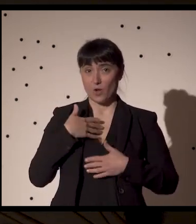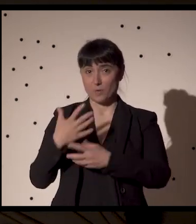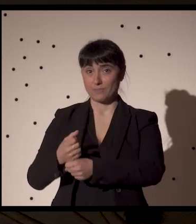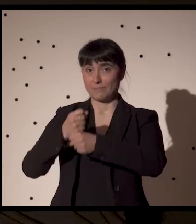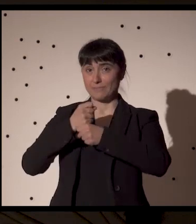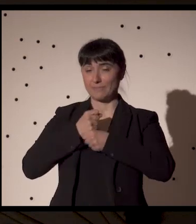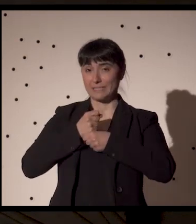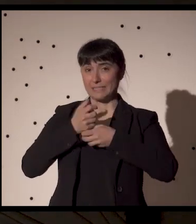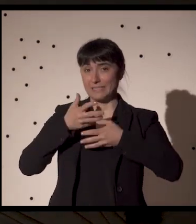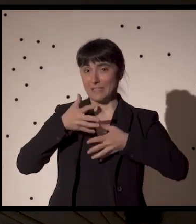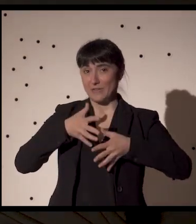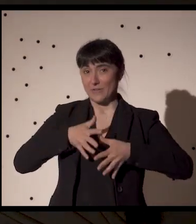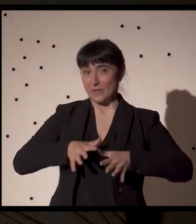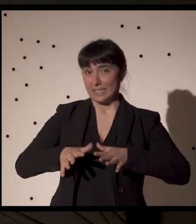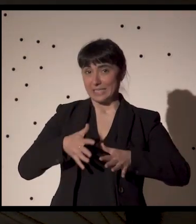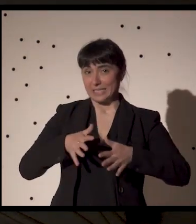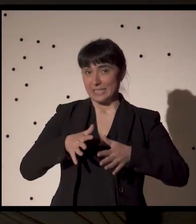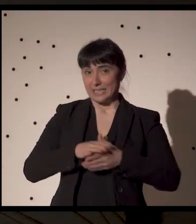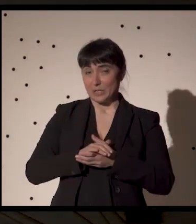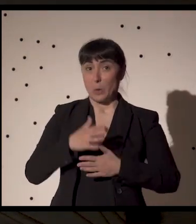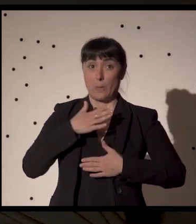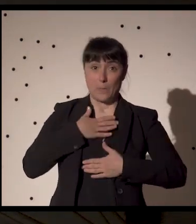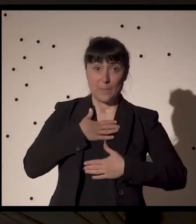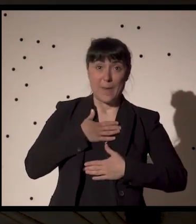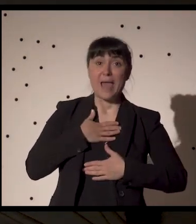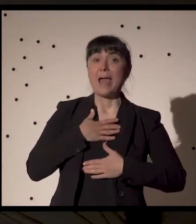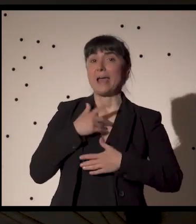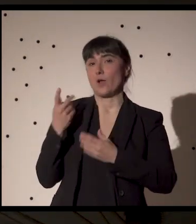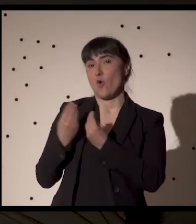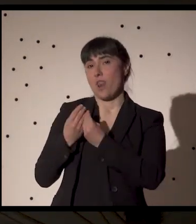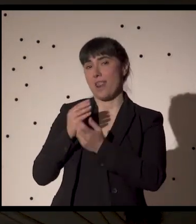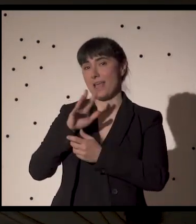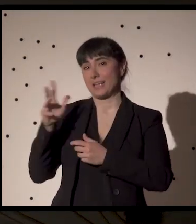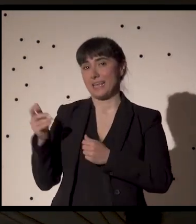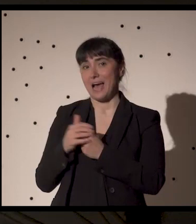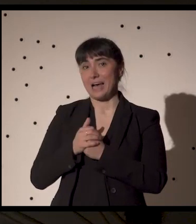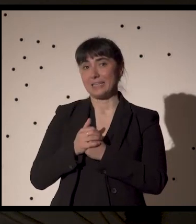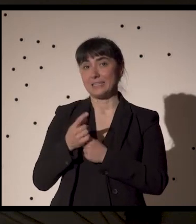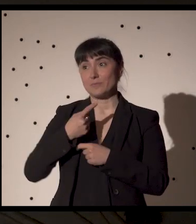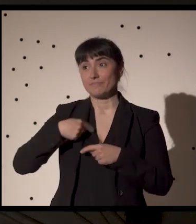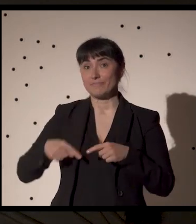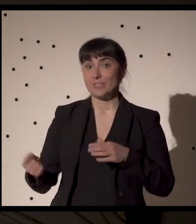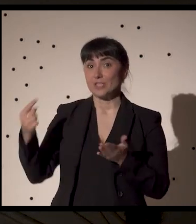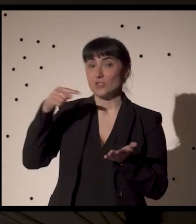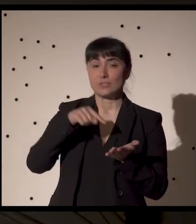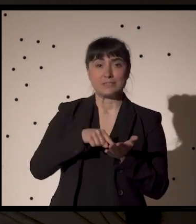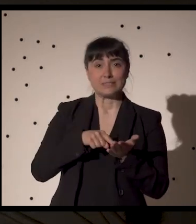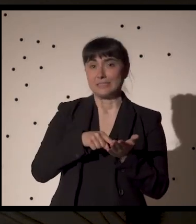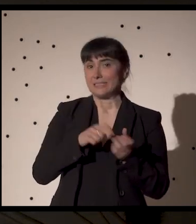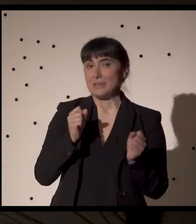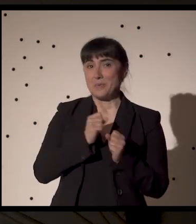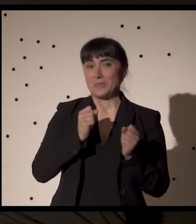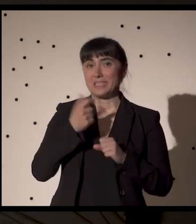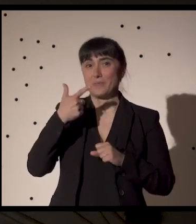si esaurisce per molti di noi compreso il sotto spirito la possibilità di rientrare perché abbiamo finito i due mandati e quindi